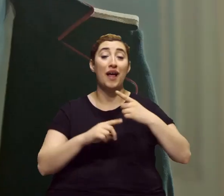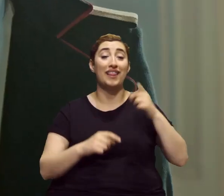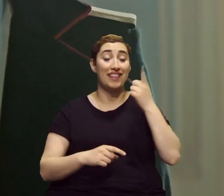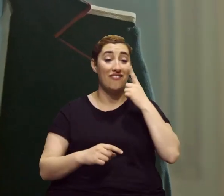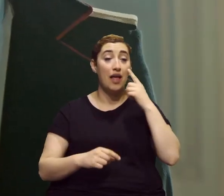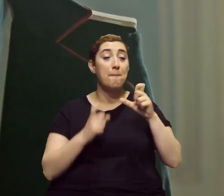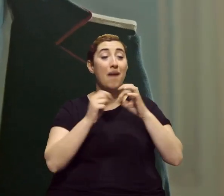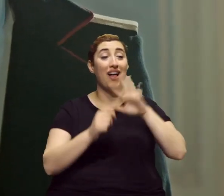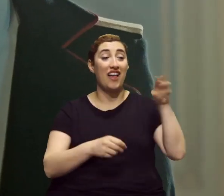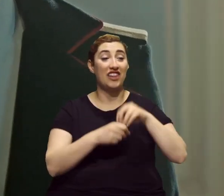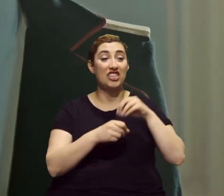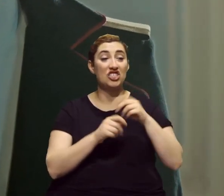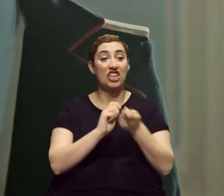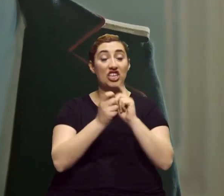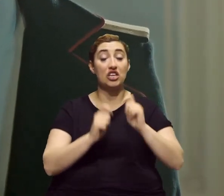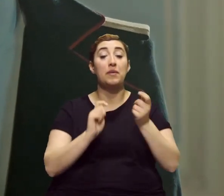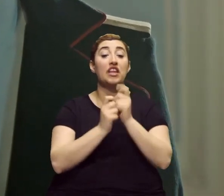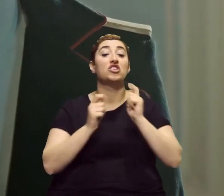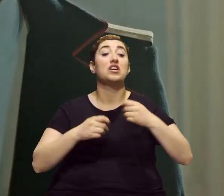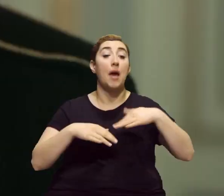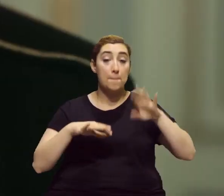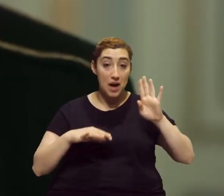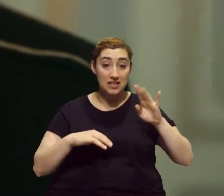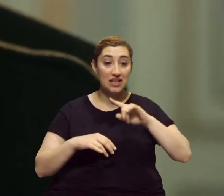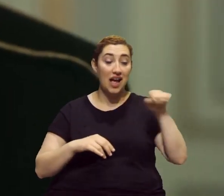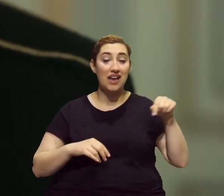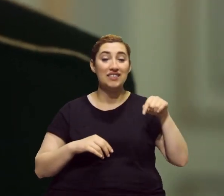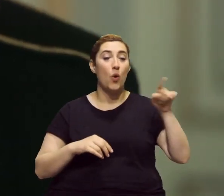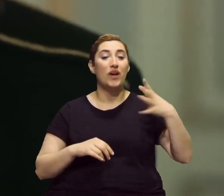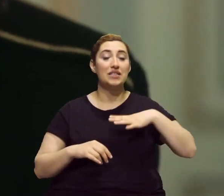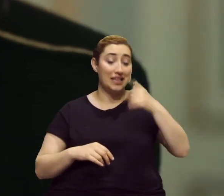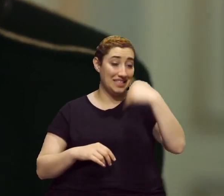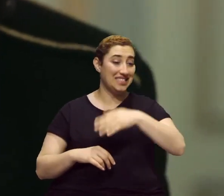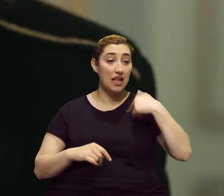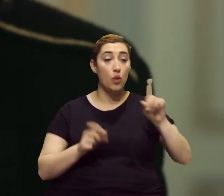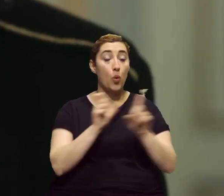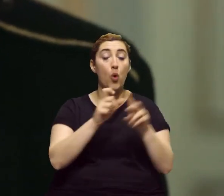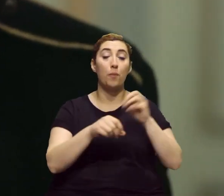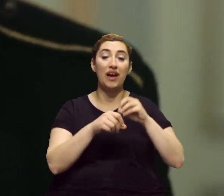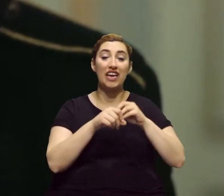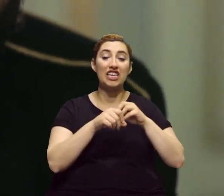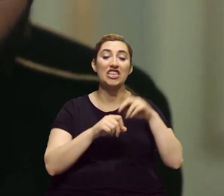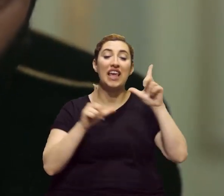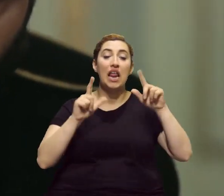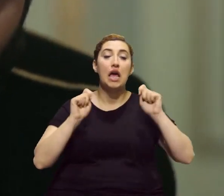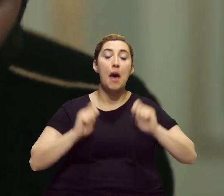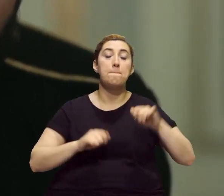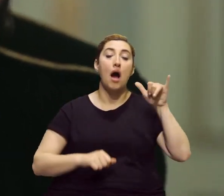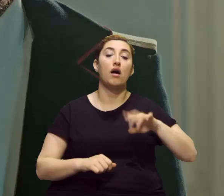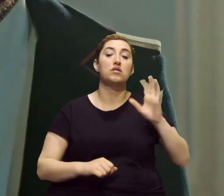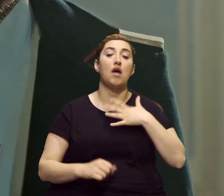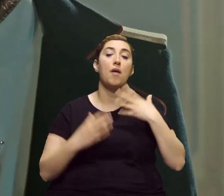yapacak. Yapılmaması durumunda imzacı devletler bölgedeki Hristiyanları korumak adına gerekeni yapma hakkına sahip